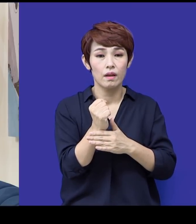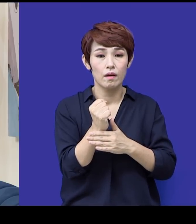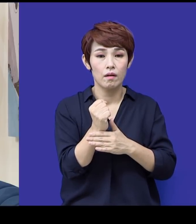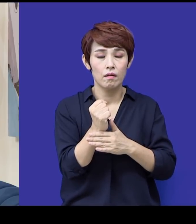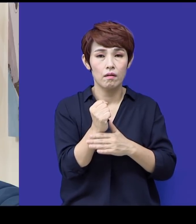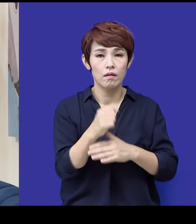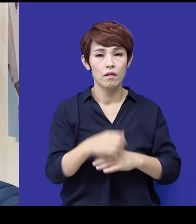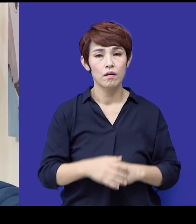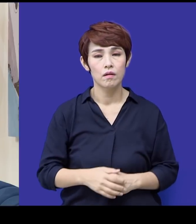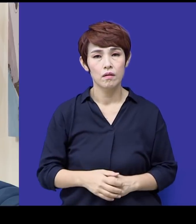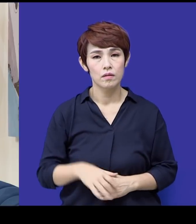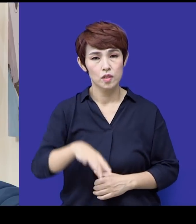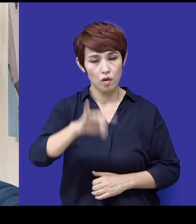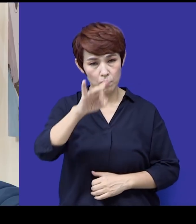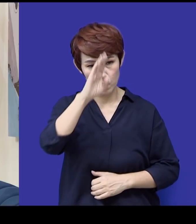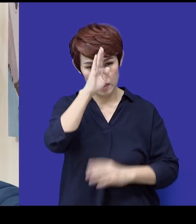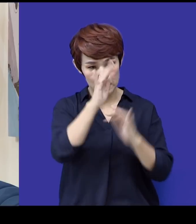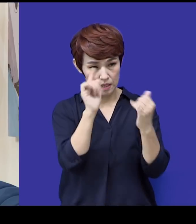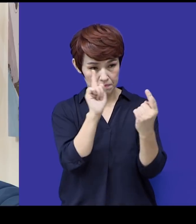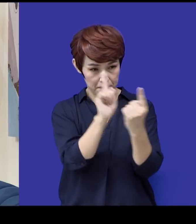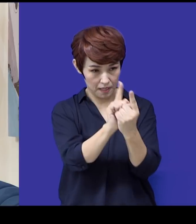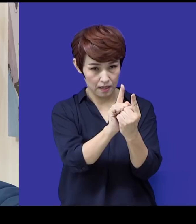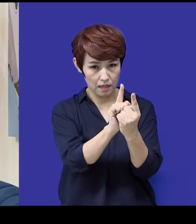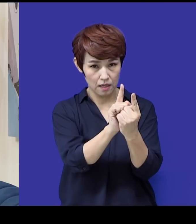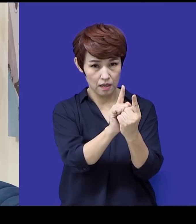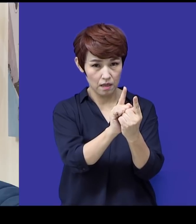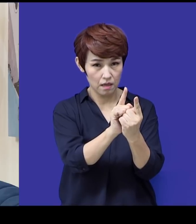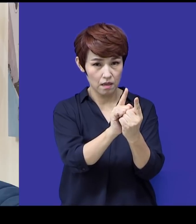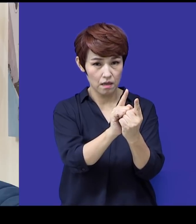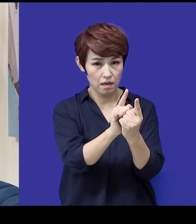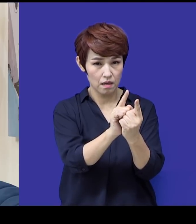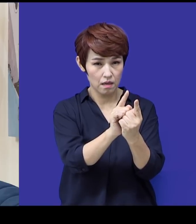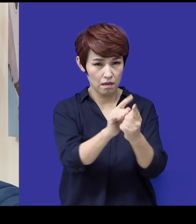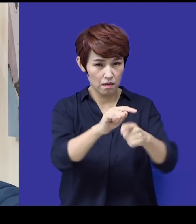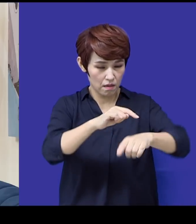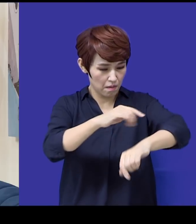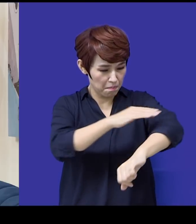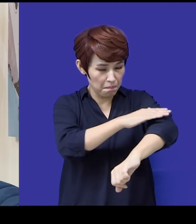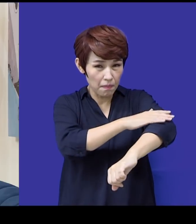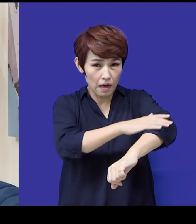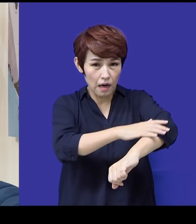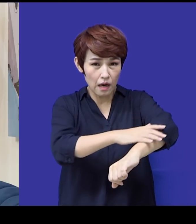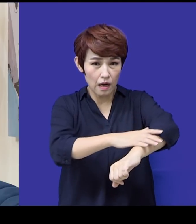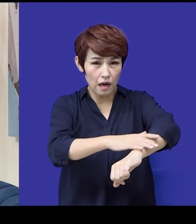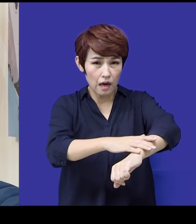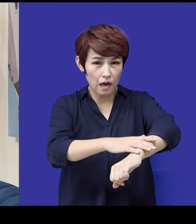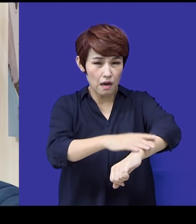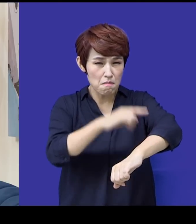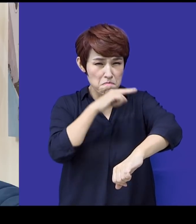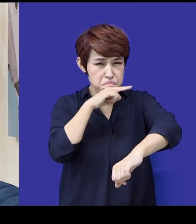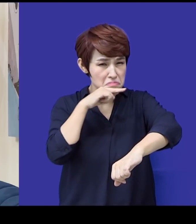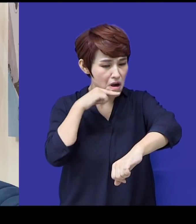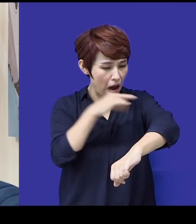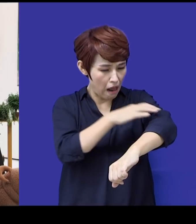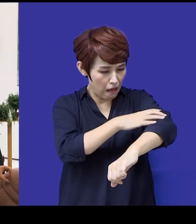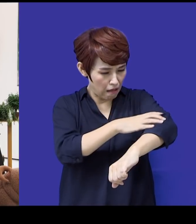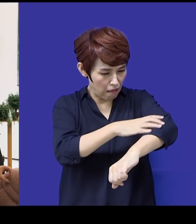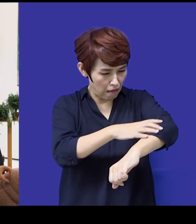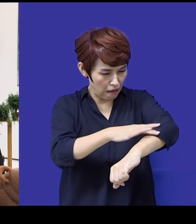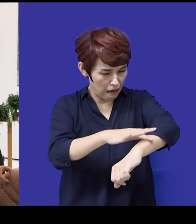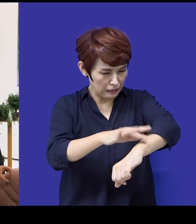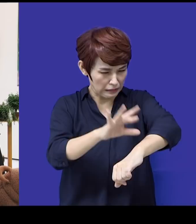처음에 만났던 환자가 이제 그 팔에 네. 이렇게 뻘겋면서 진물이 막